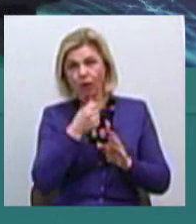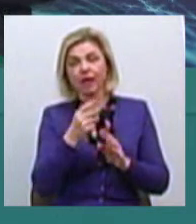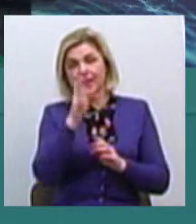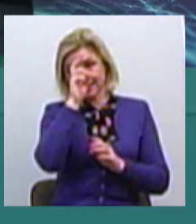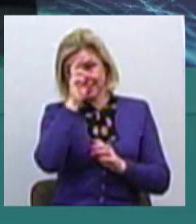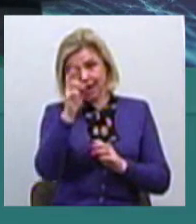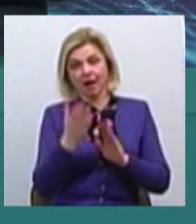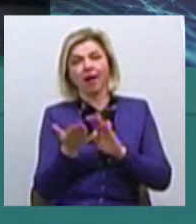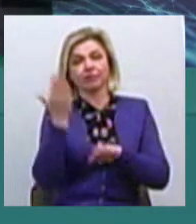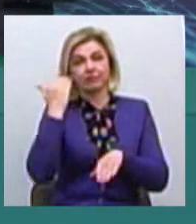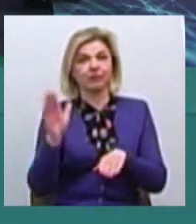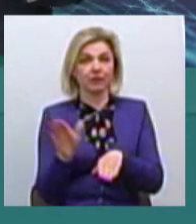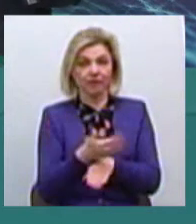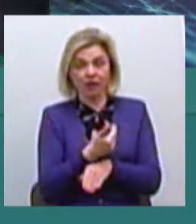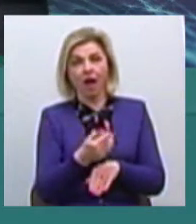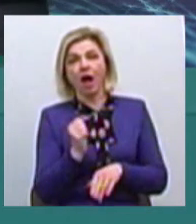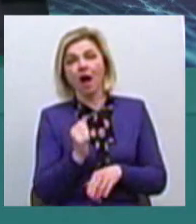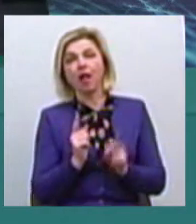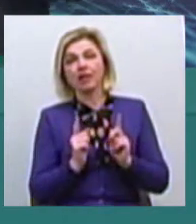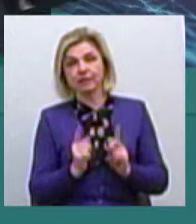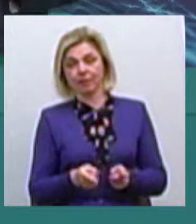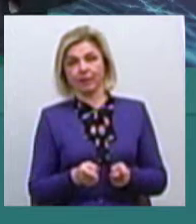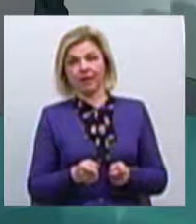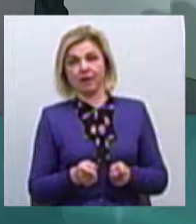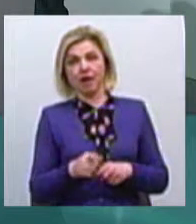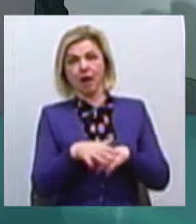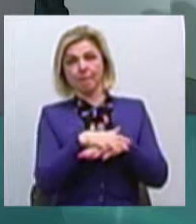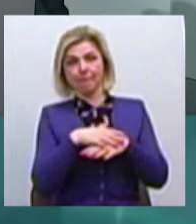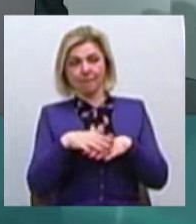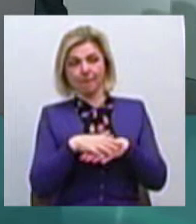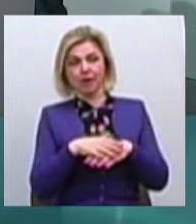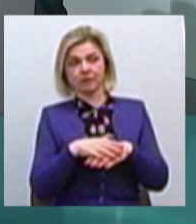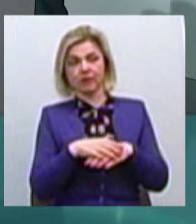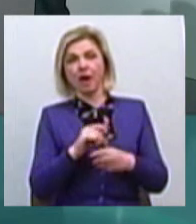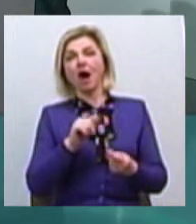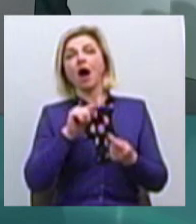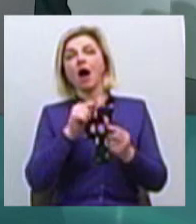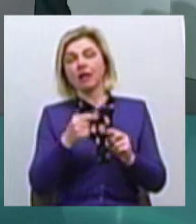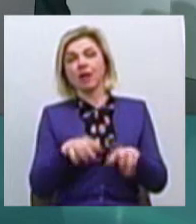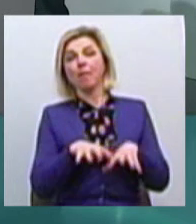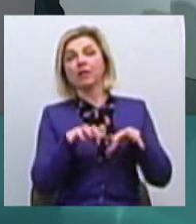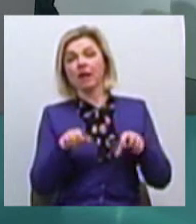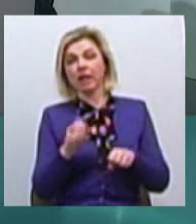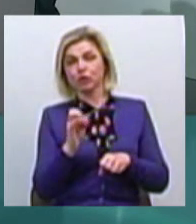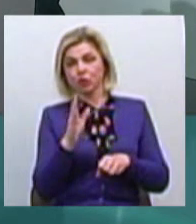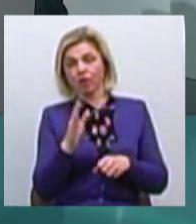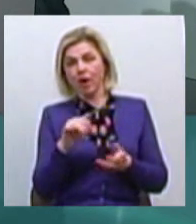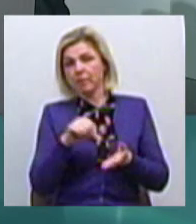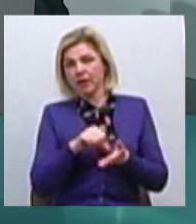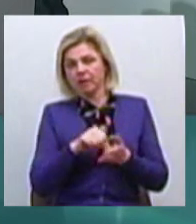1917, да, пардон. Но на самом деле вот эта вот масса антимонархистов представляла собой